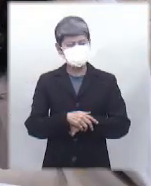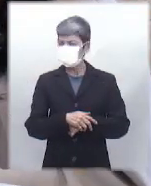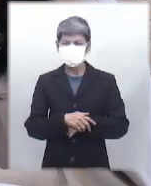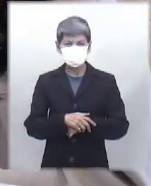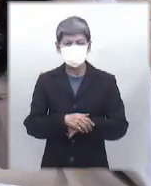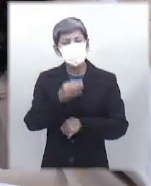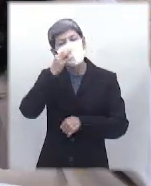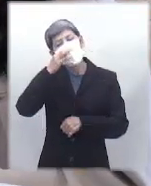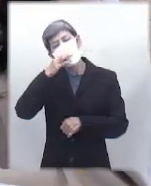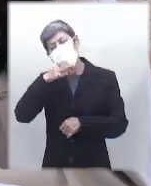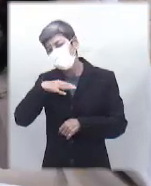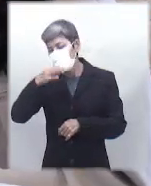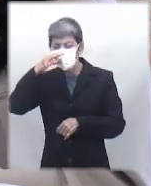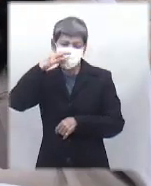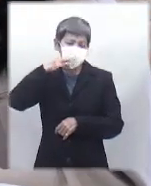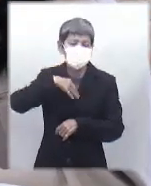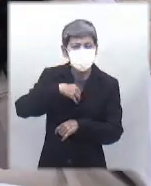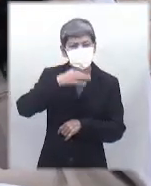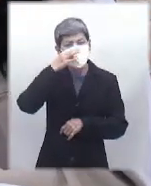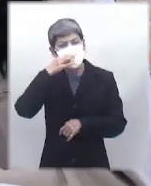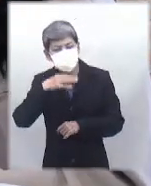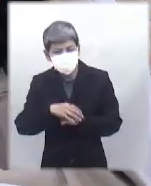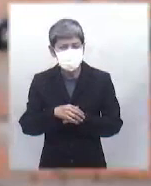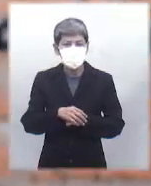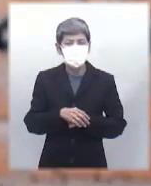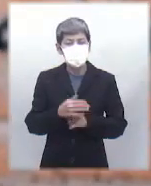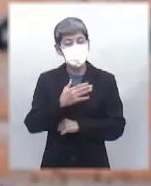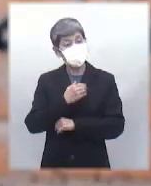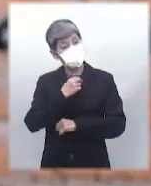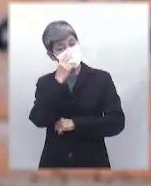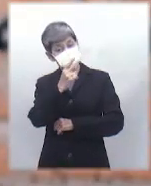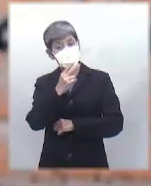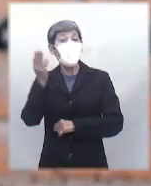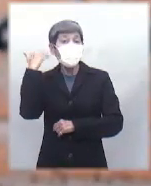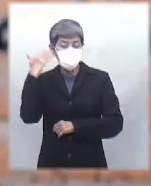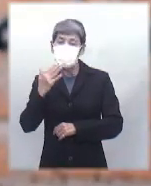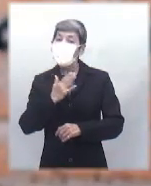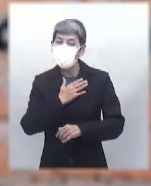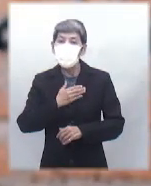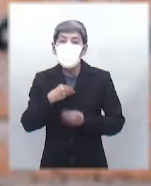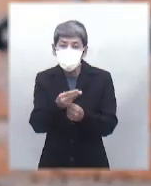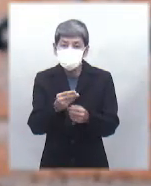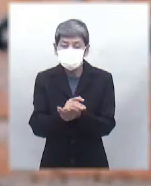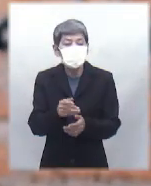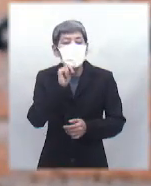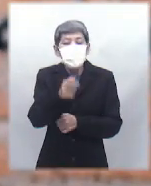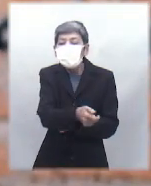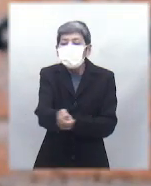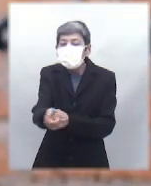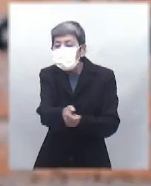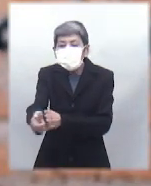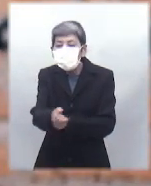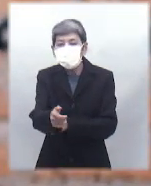น้ำลายก็ยังตอนนี้ยังยืดๆอยู่ยังมองไม่ค่อยแน่นเลยเกือบตายสมัยก่อนผมให้แม่บ้านเป็นคนรดน้ำต้นไม้ไง